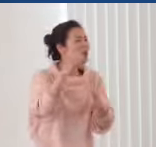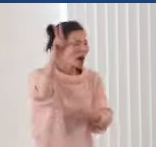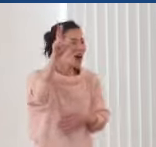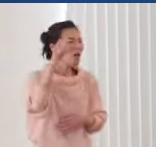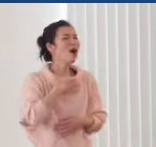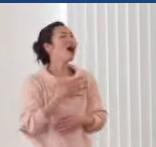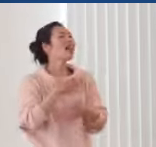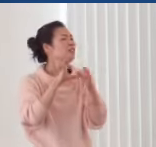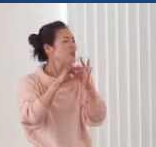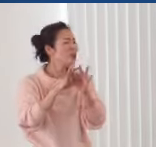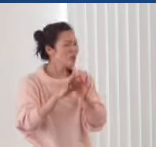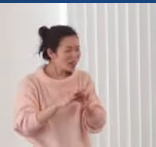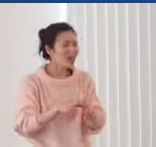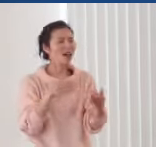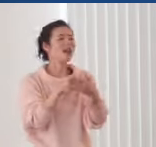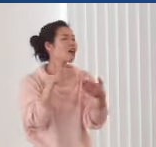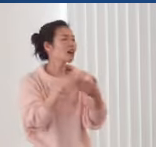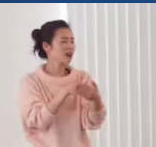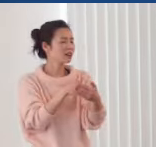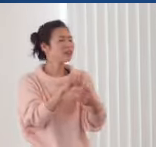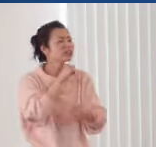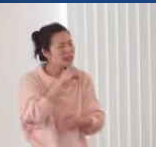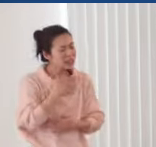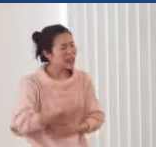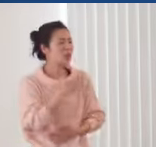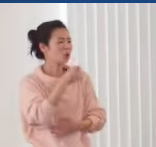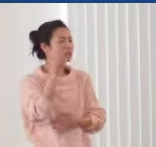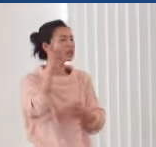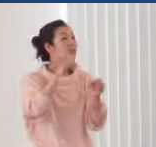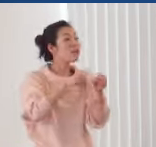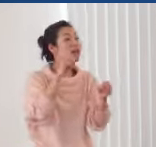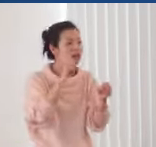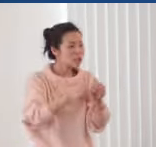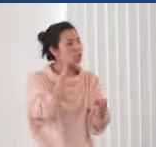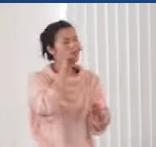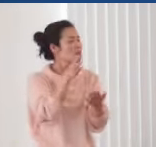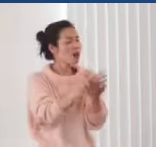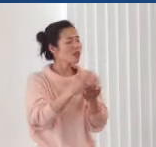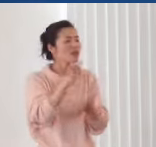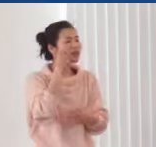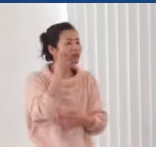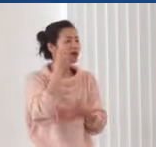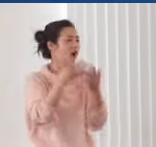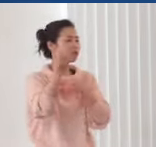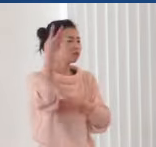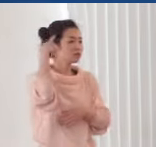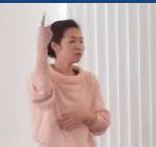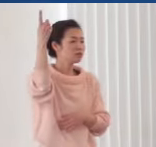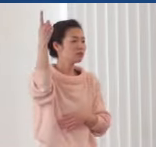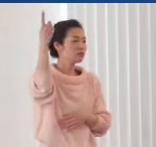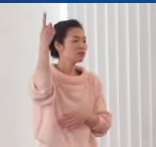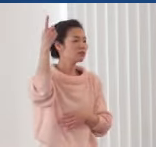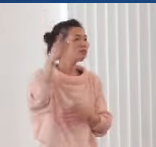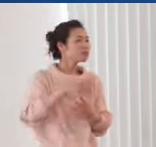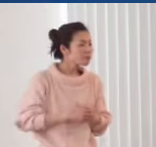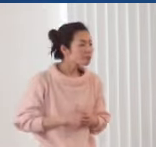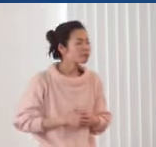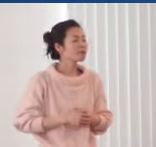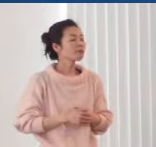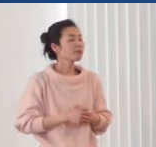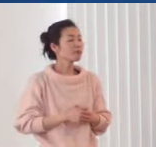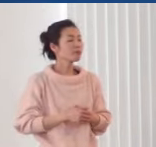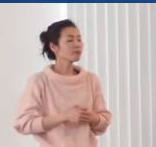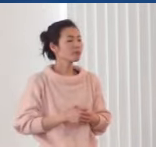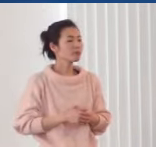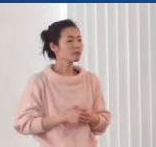で私たちの人生、一人一人の人生に絶妙のタイミングでことをなさるわけです。私たちは限られた知識、限られた時間の